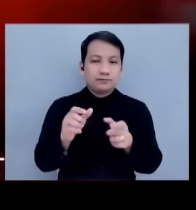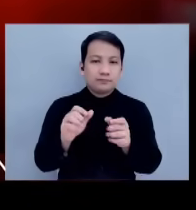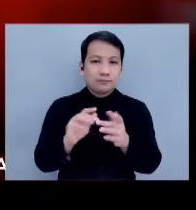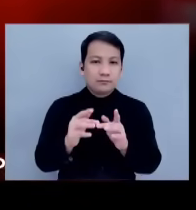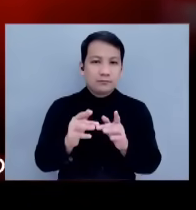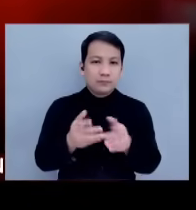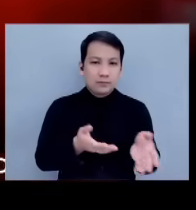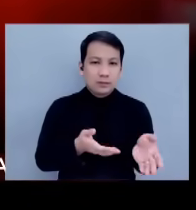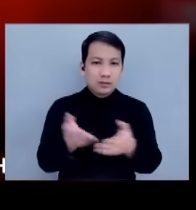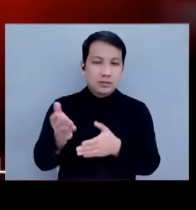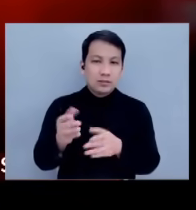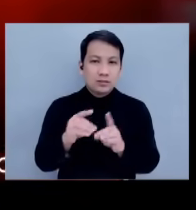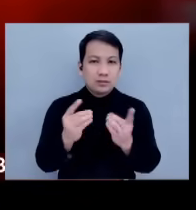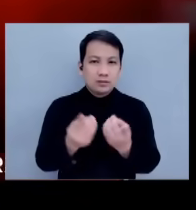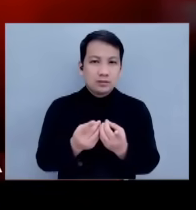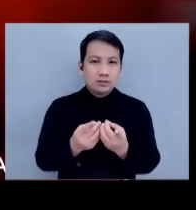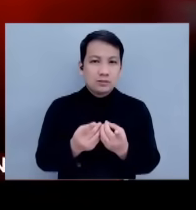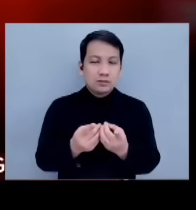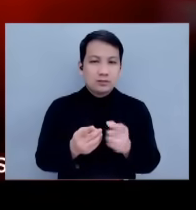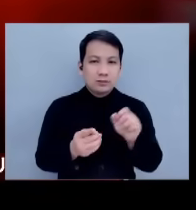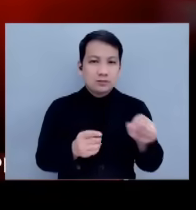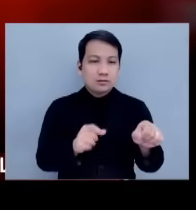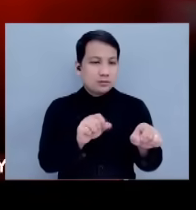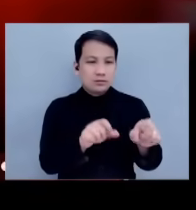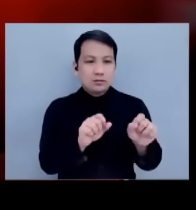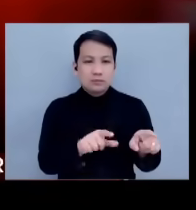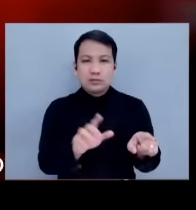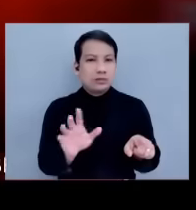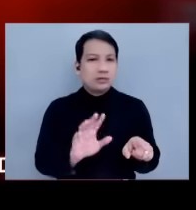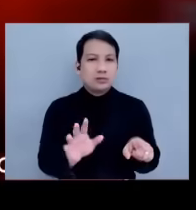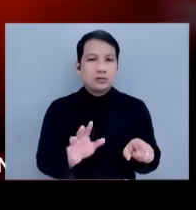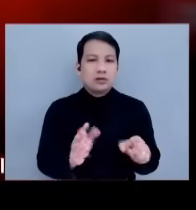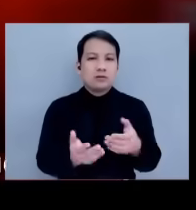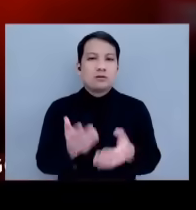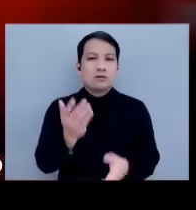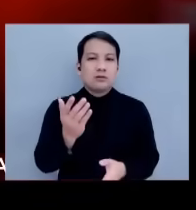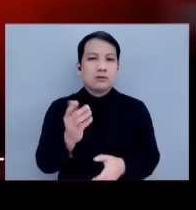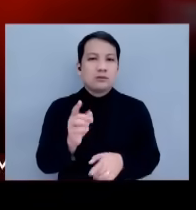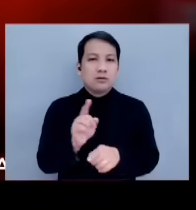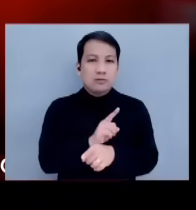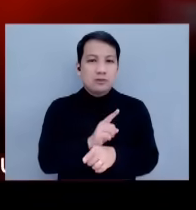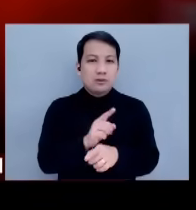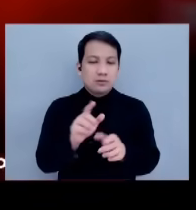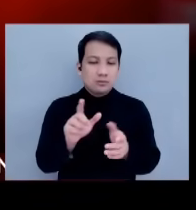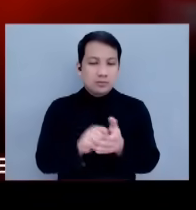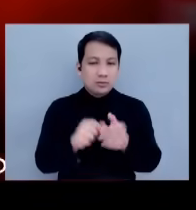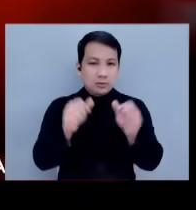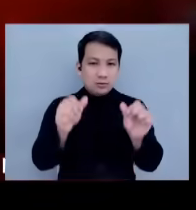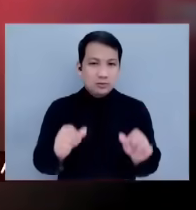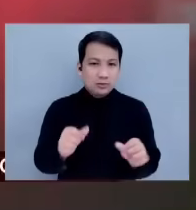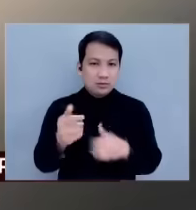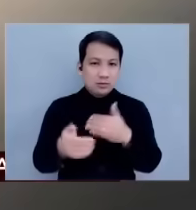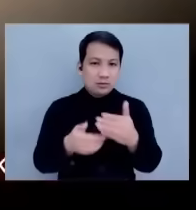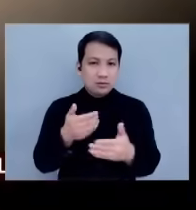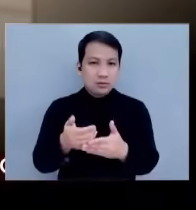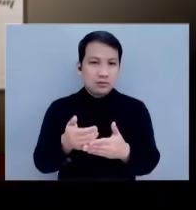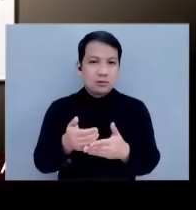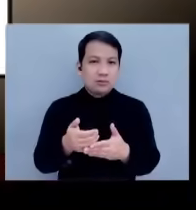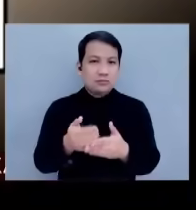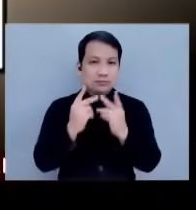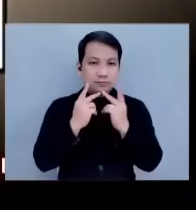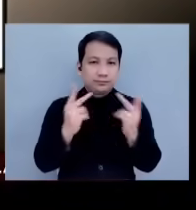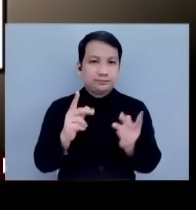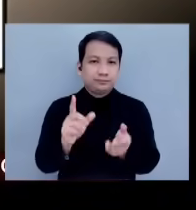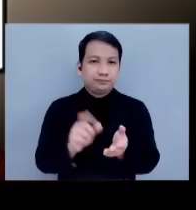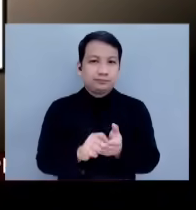ng ahensya pero hindi binibenta online. Sa halip, ito po ay nakapublish at dumadaan sa public bidding. Para sa mga